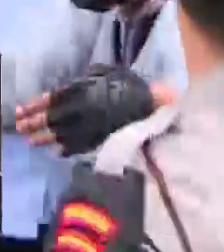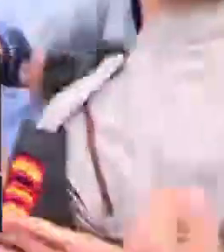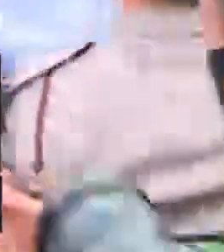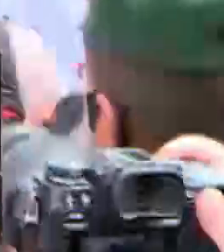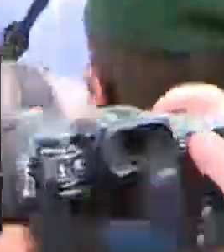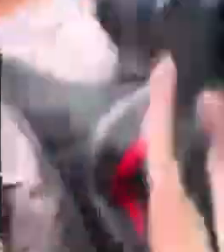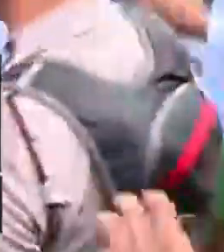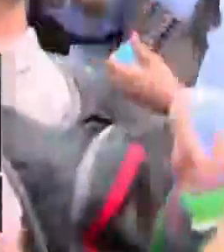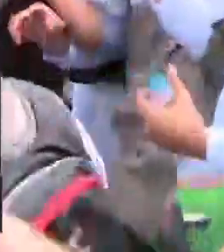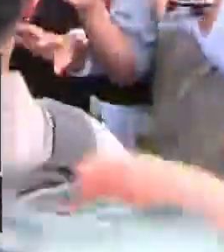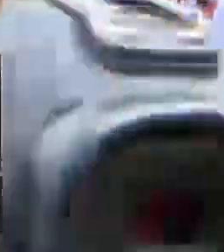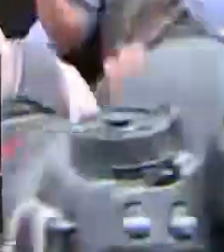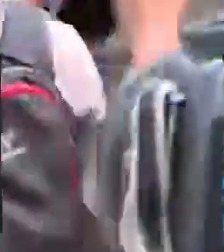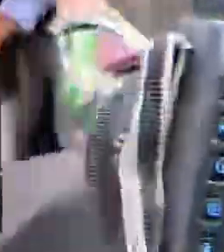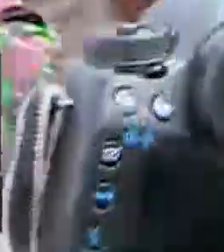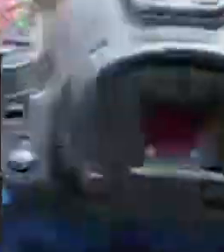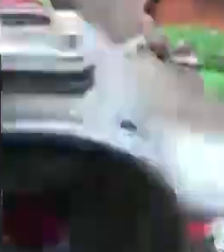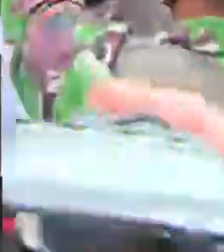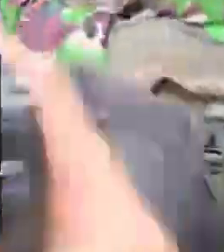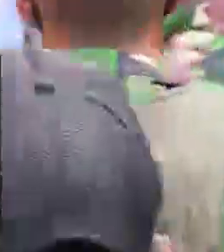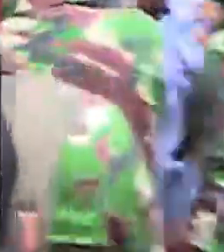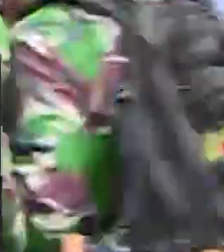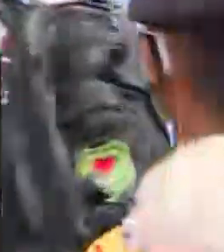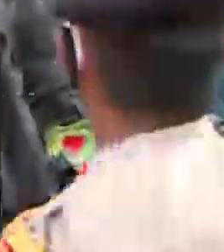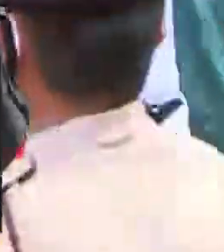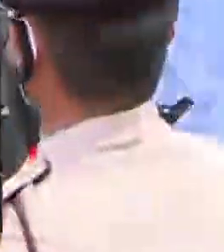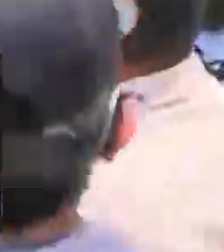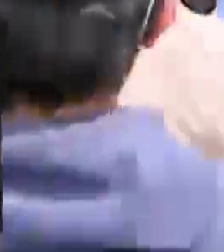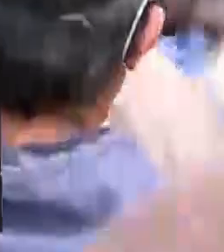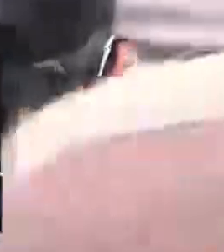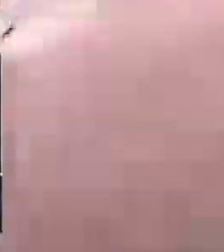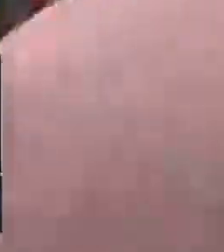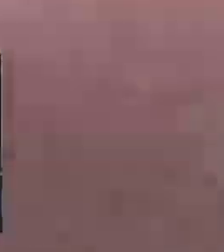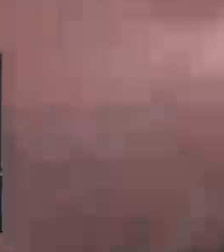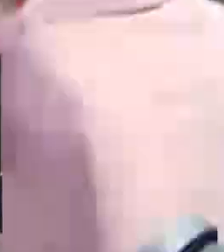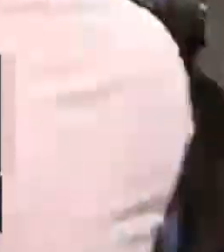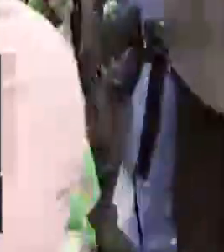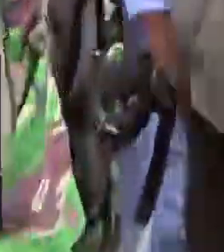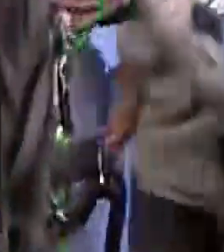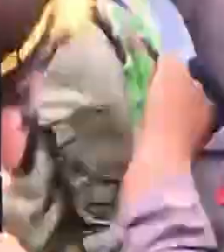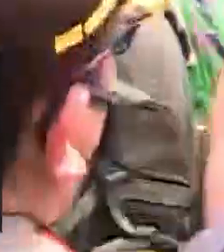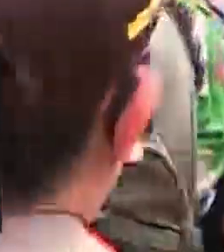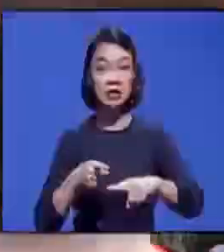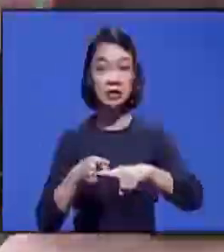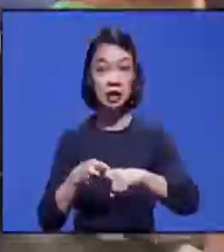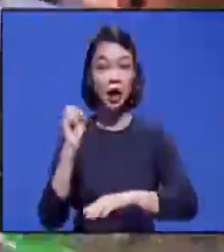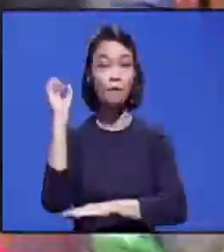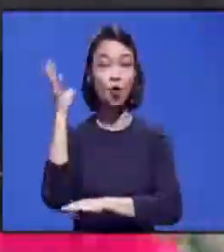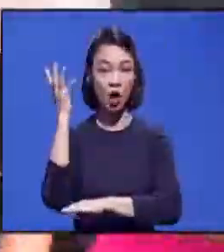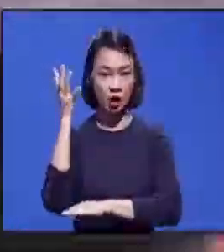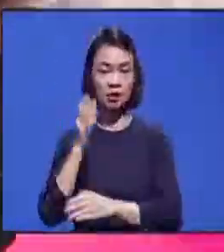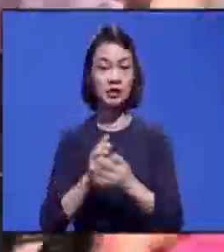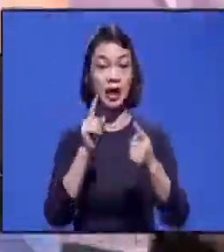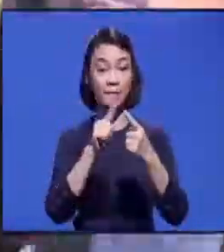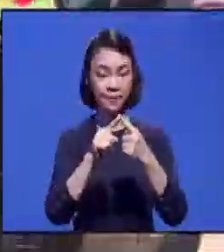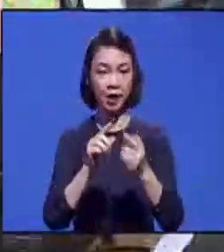aksi massa ini terus dipukul mundur, yang awalnya memang sudah berkumpul pada kawasan Silang Monas, akhirnya